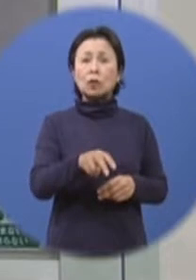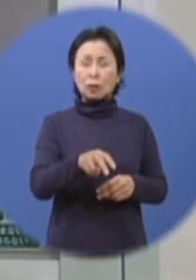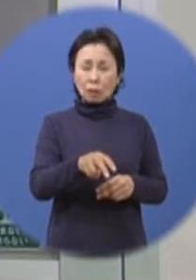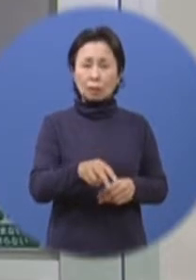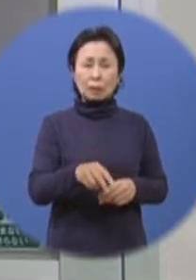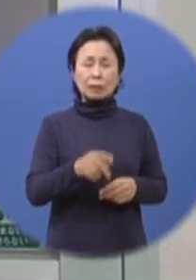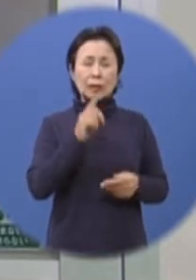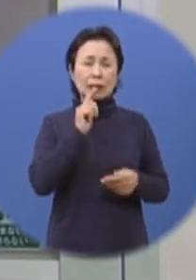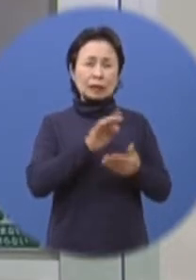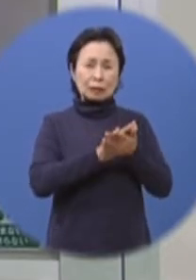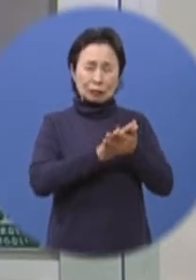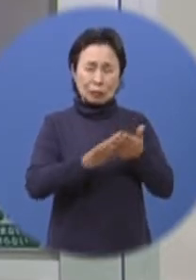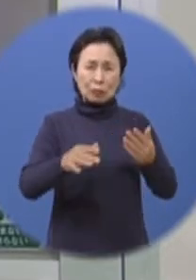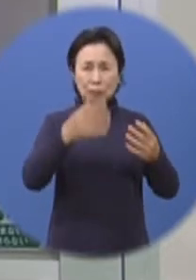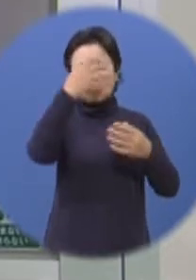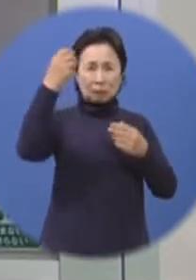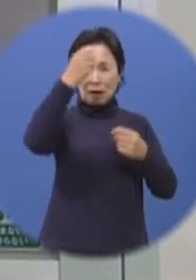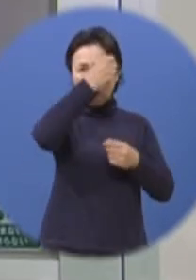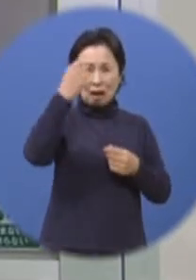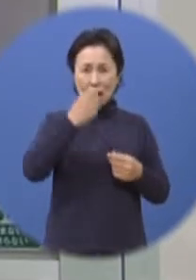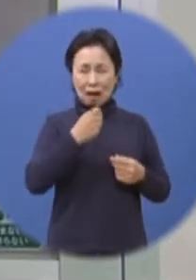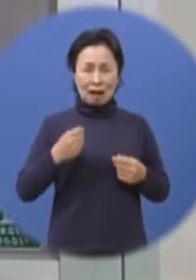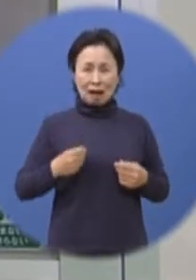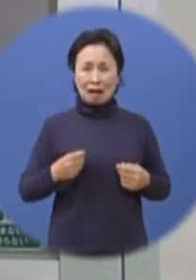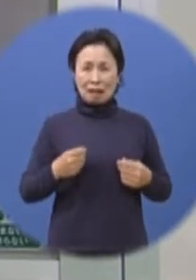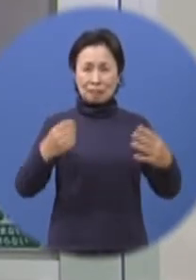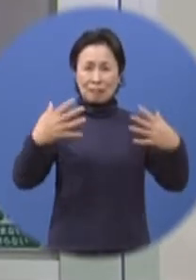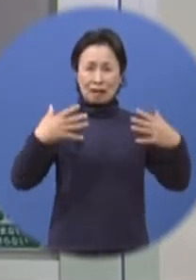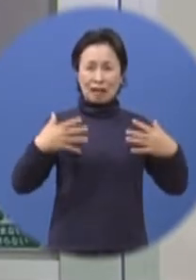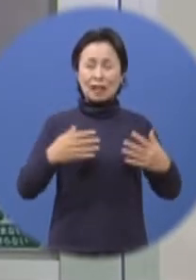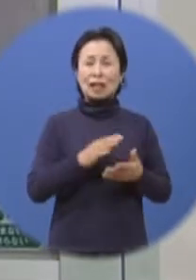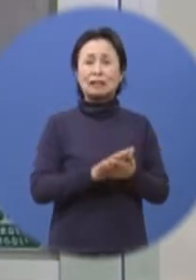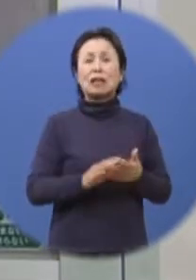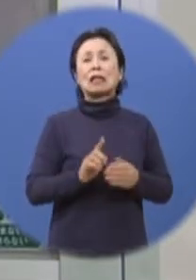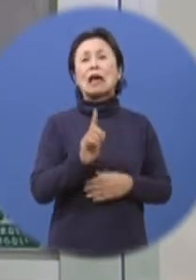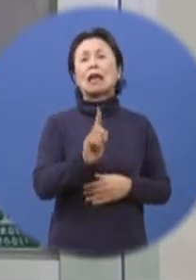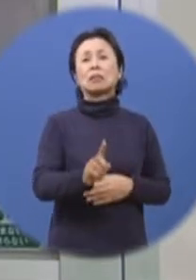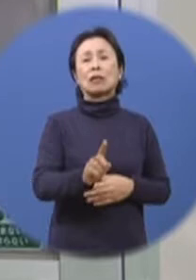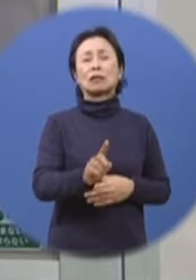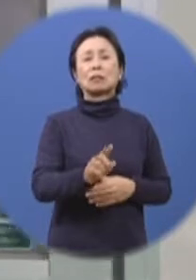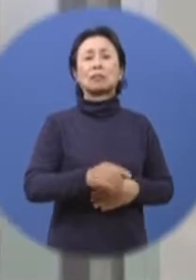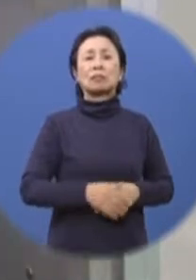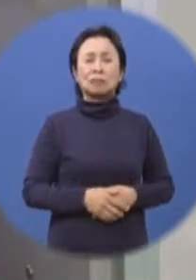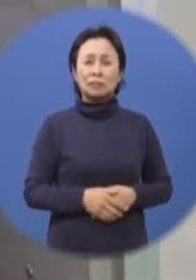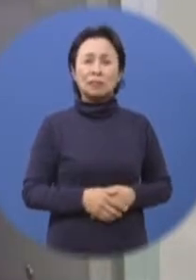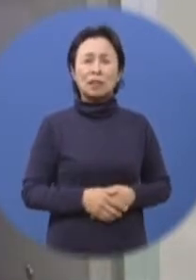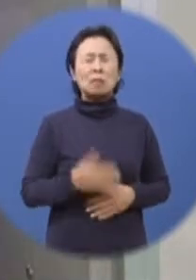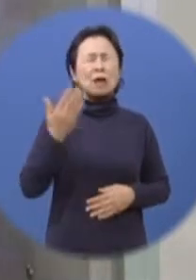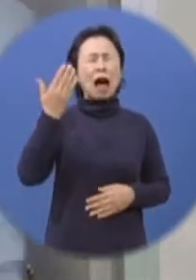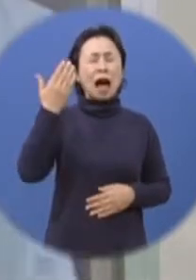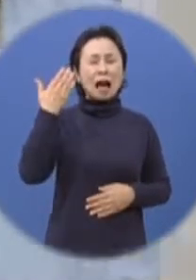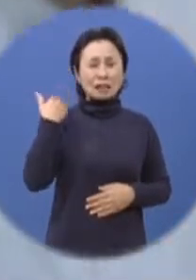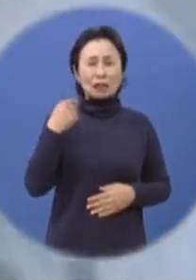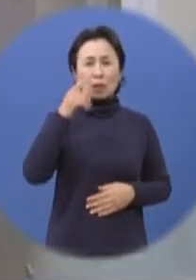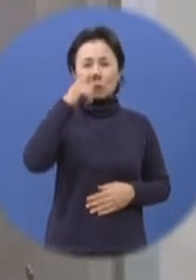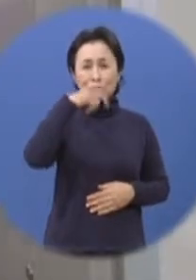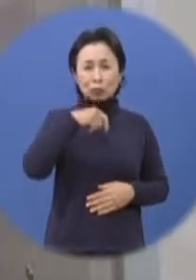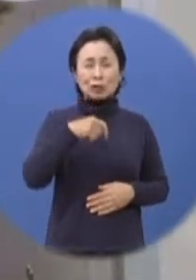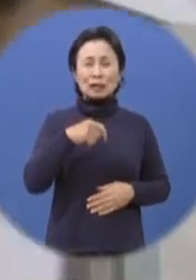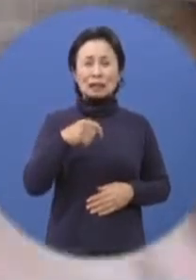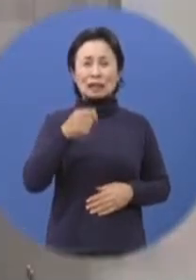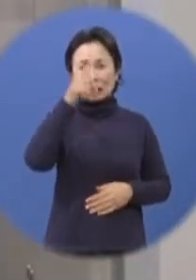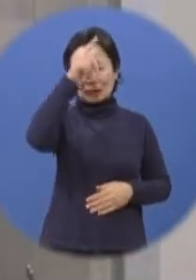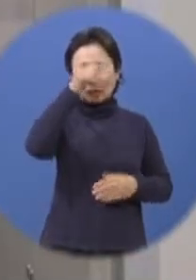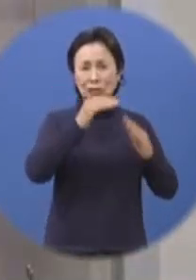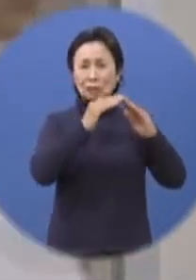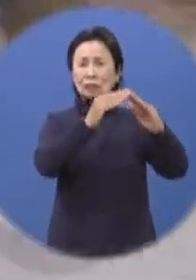省都であるということあのご覧新しい経営者層になってますよねただ古いはぬ弊社で取り組んだいじょも入って